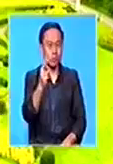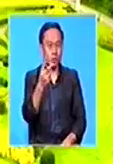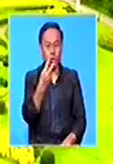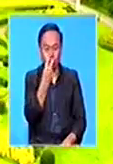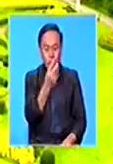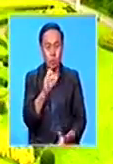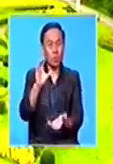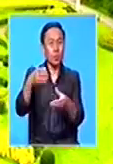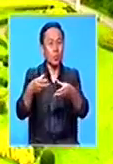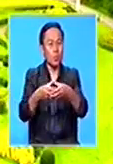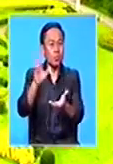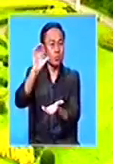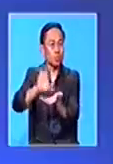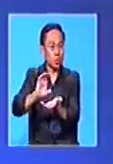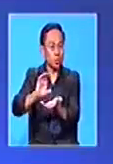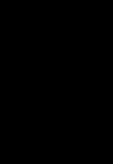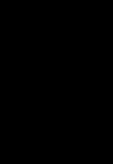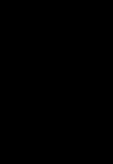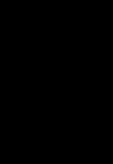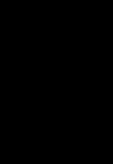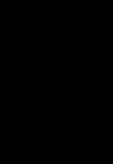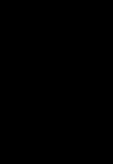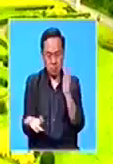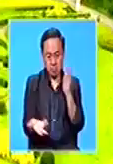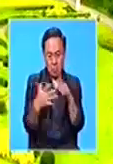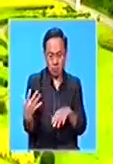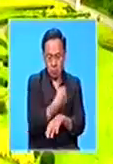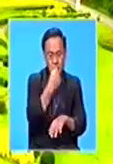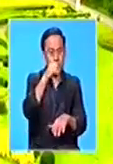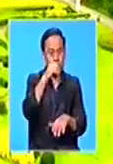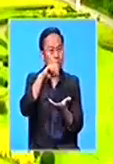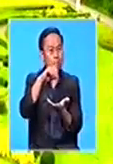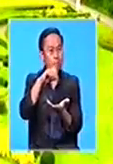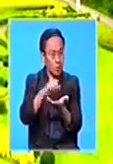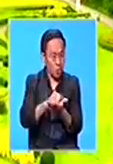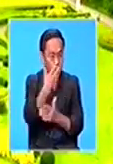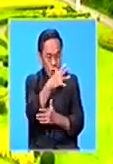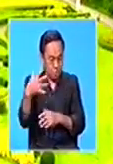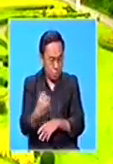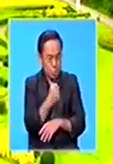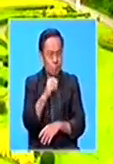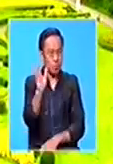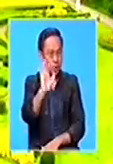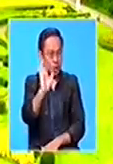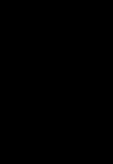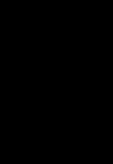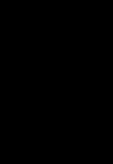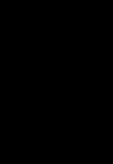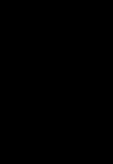โดยเฉพาะกลุ่มนายทุนผู้มีอิทธิพลจะทวงคืนผืนป่าจากผู้อิทธิพลหรือนายทุนหรือ